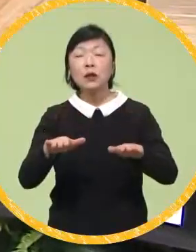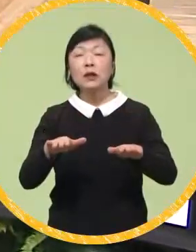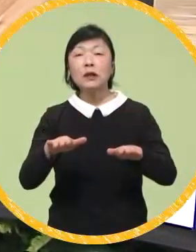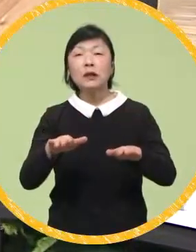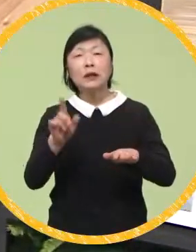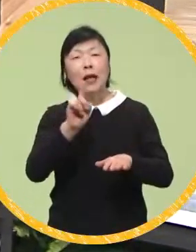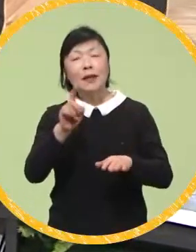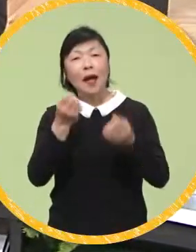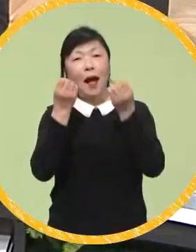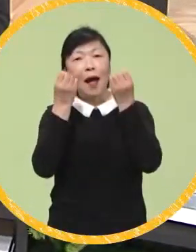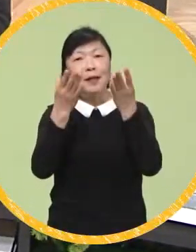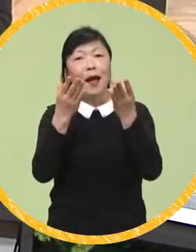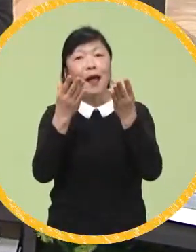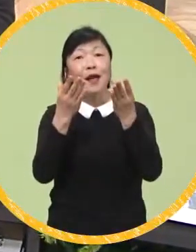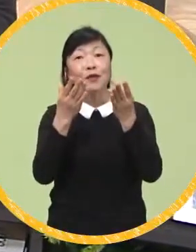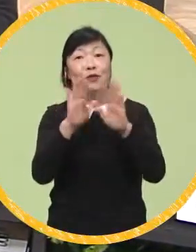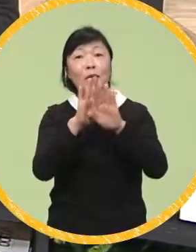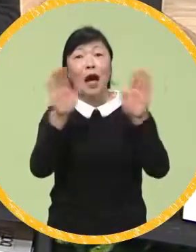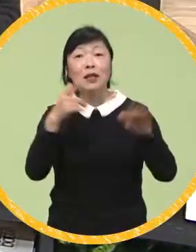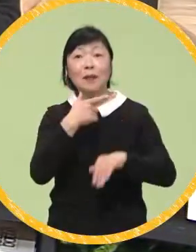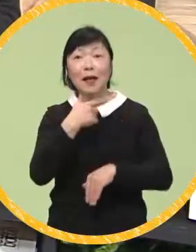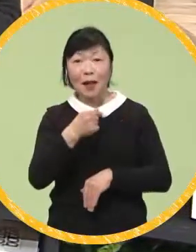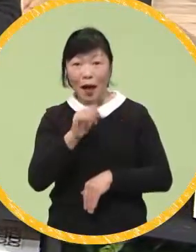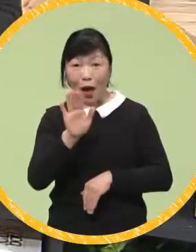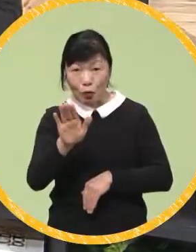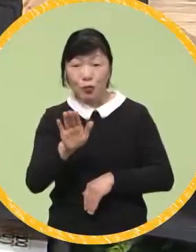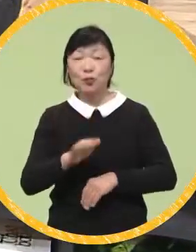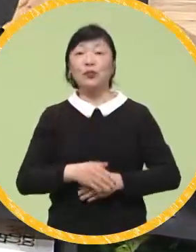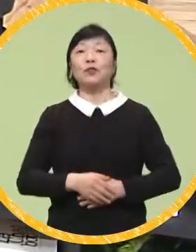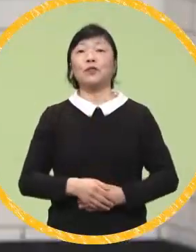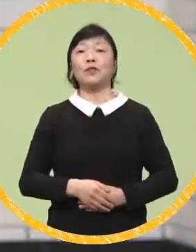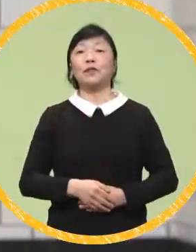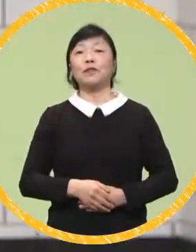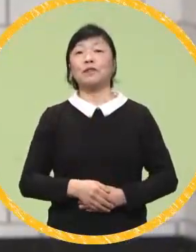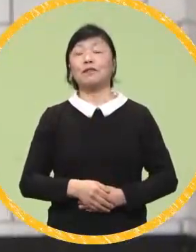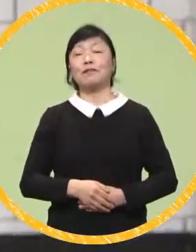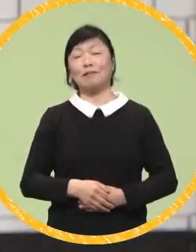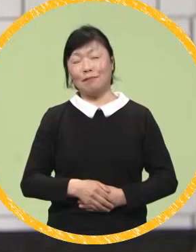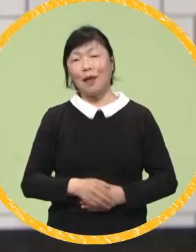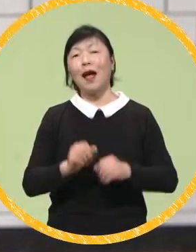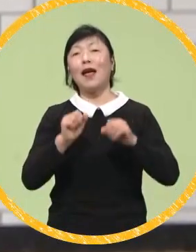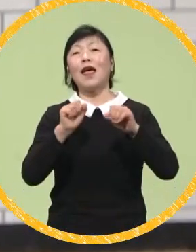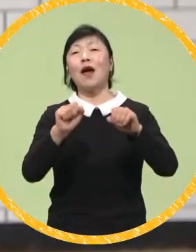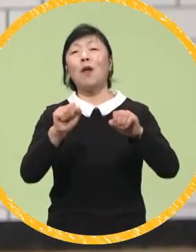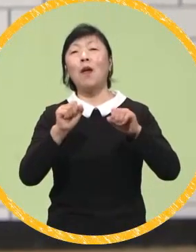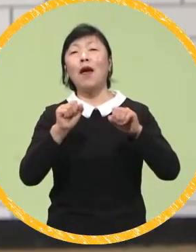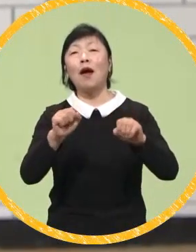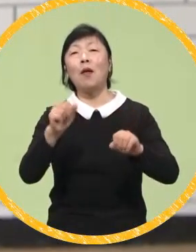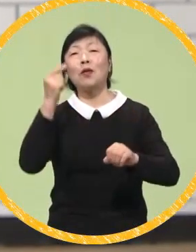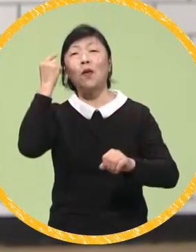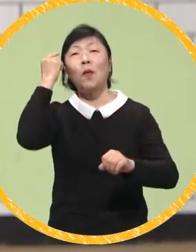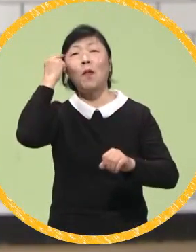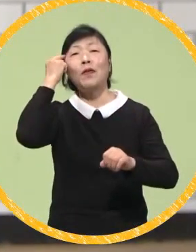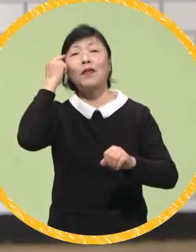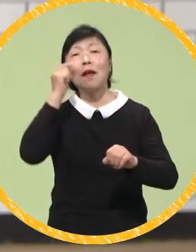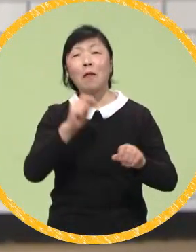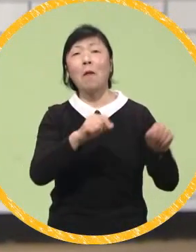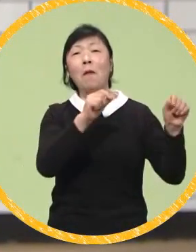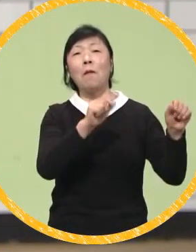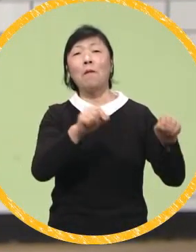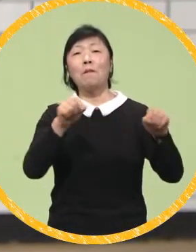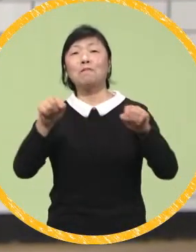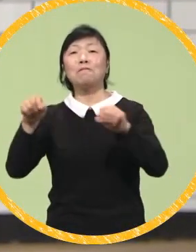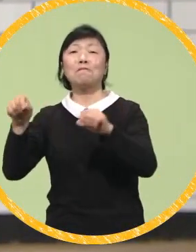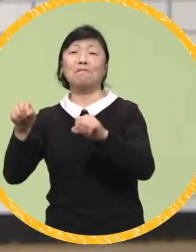新しく始めようかなとか思っていることはありますかうーんそれがねやろうやろうと思いながらもうカレンダーがめくれてるんですよ